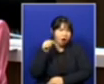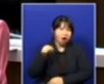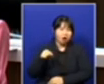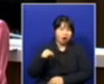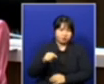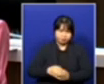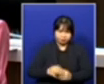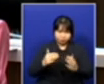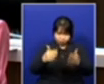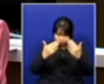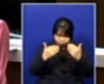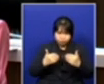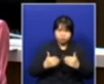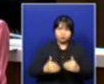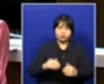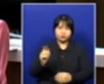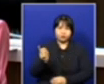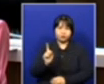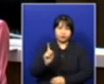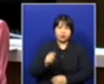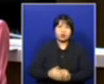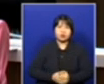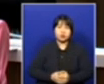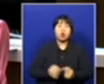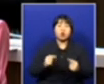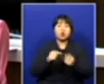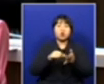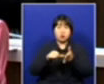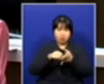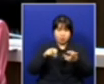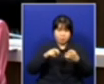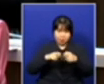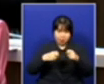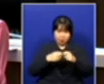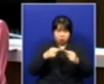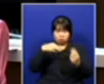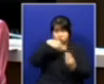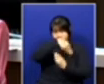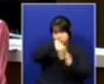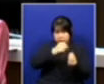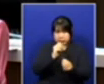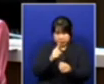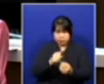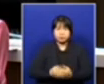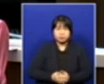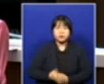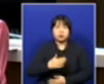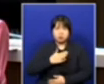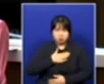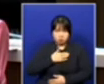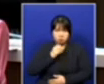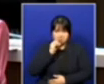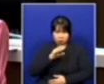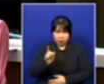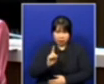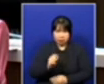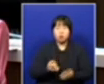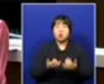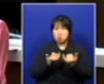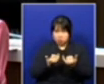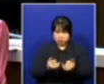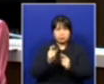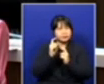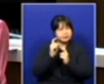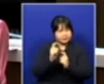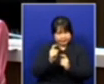ประเด็นต่อมาท่านประธานครับเรื่องการแก้ไขปัญหาเศรษฐกิจเนี่ยนะผมบอกเลยครับว่าวันนี้อันตรายอย่